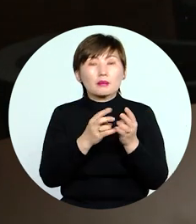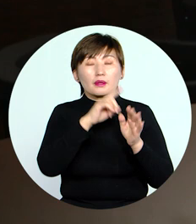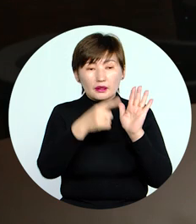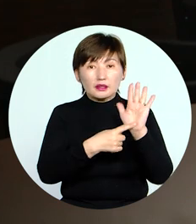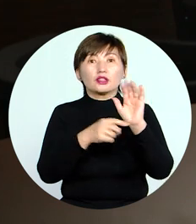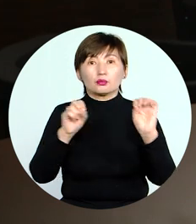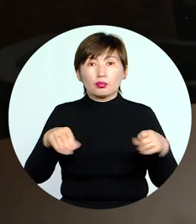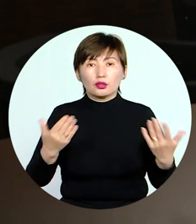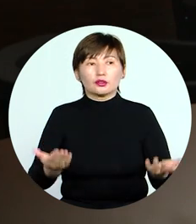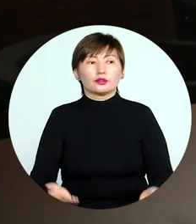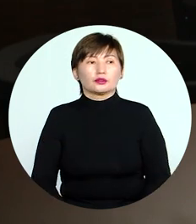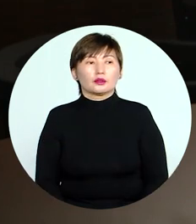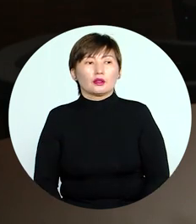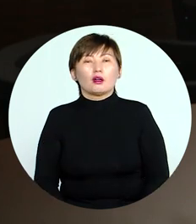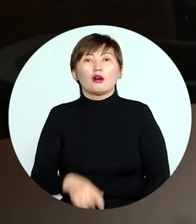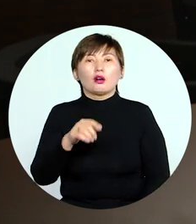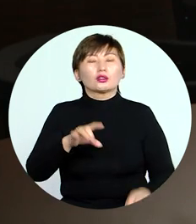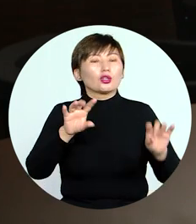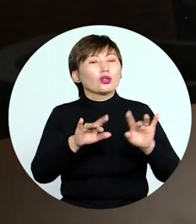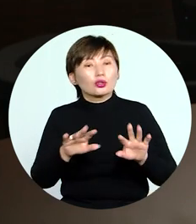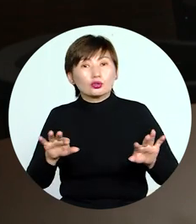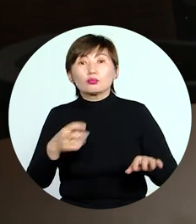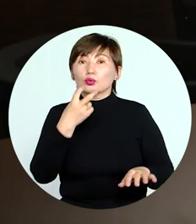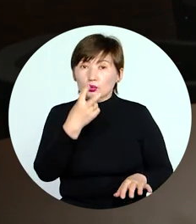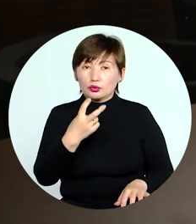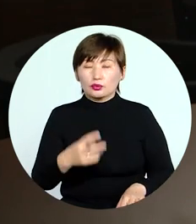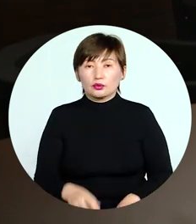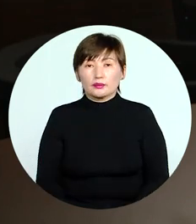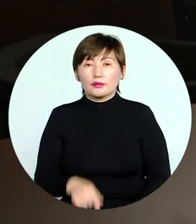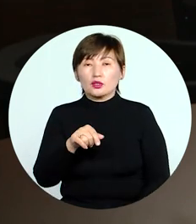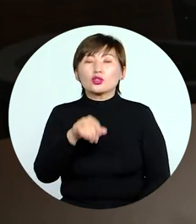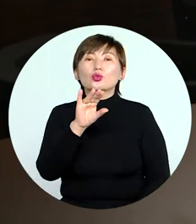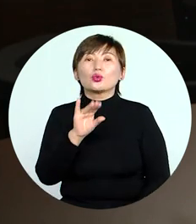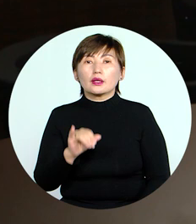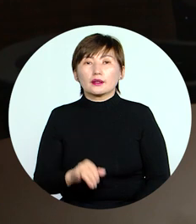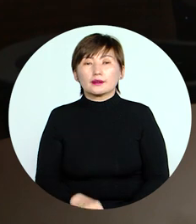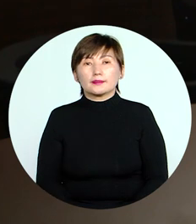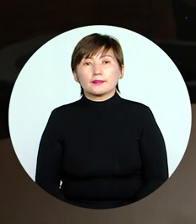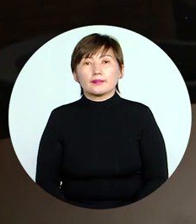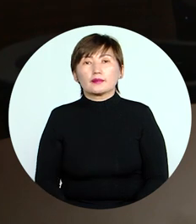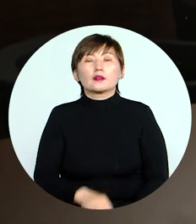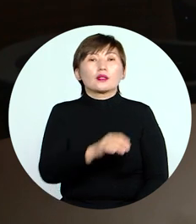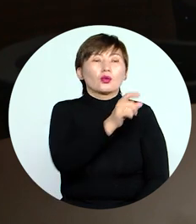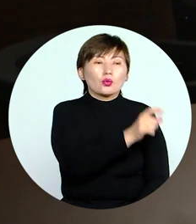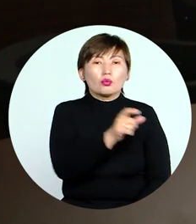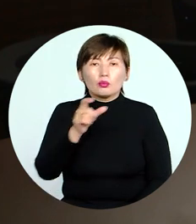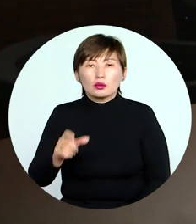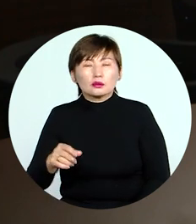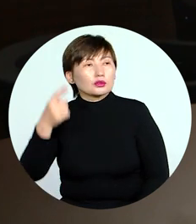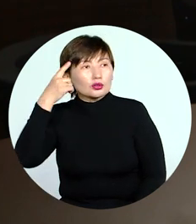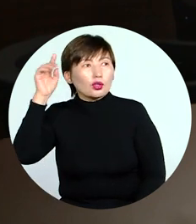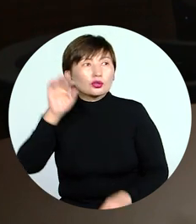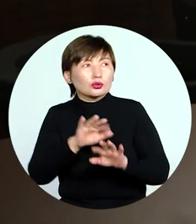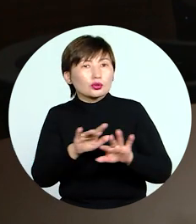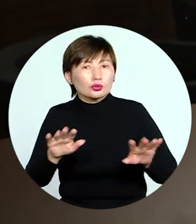хэдэн бүтээлүүдийг бас тайлбартайгаар хөгжимдэж үзүүлье. Энэ нь бол юу гэхээр хүн болгоны бичсэн хөгжмийн бүтээлийг тэр